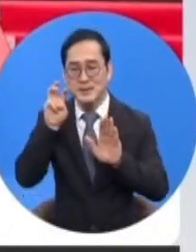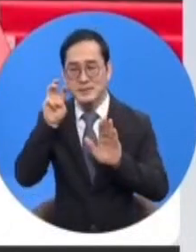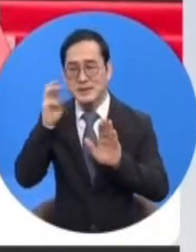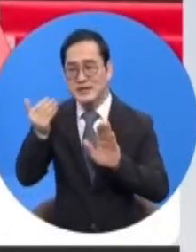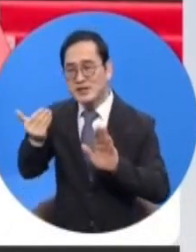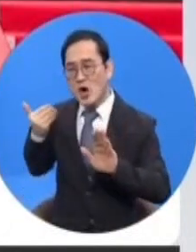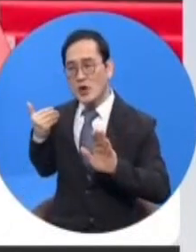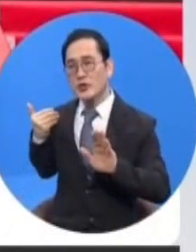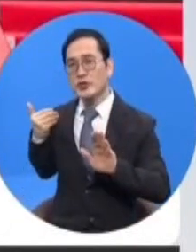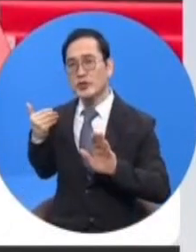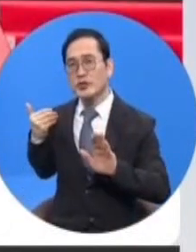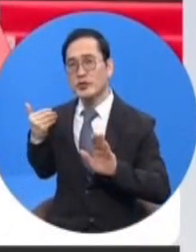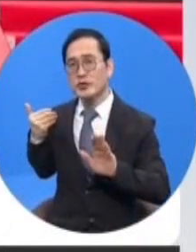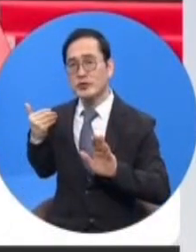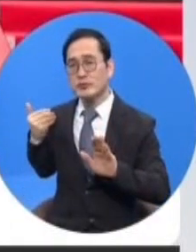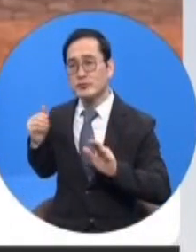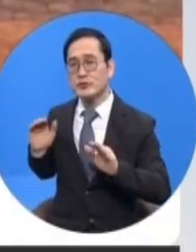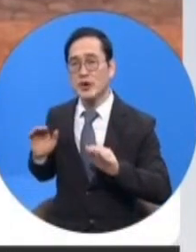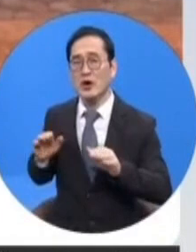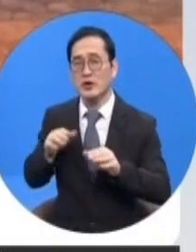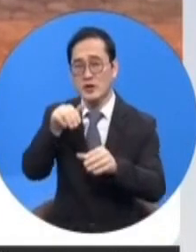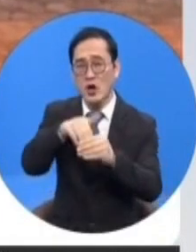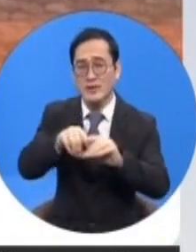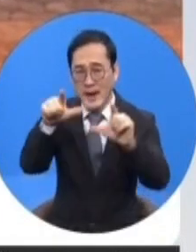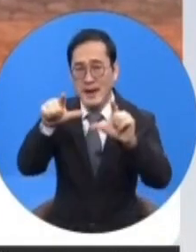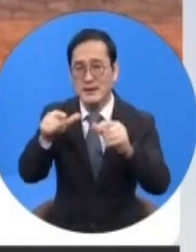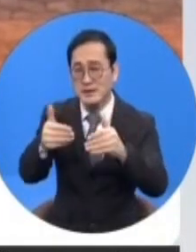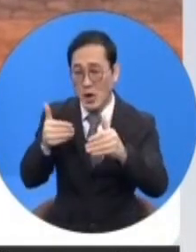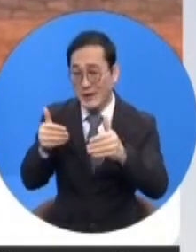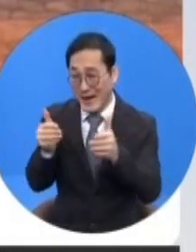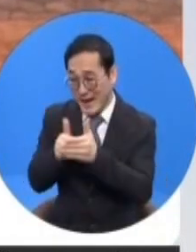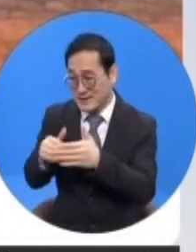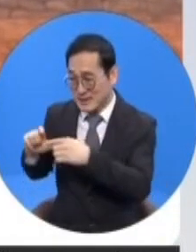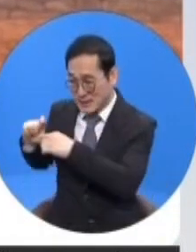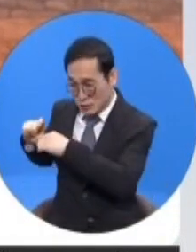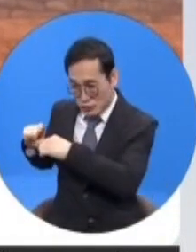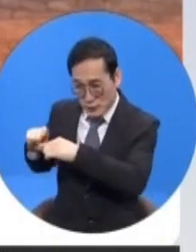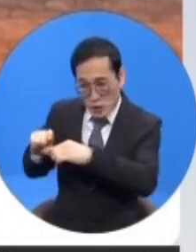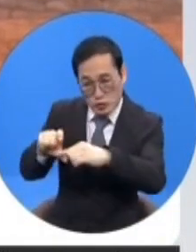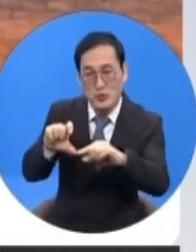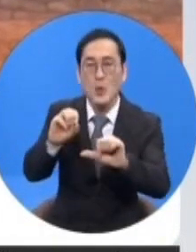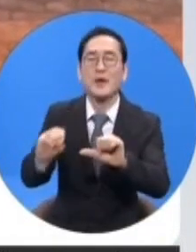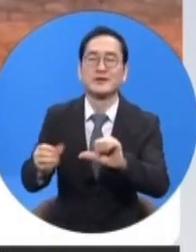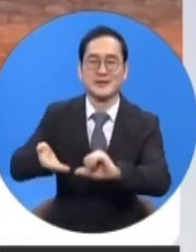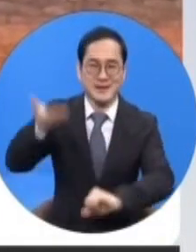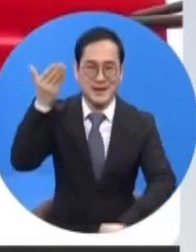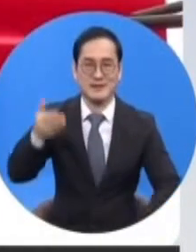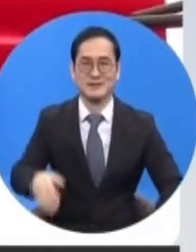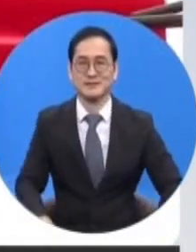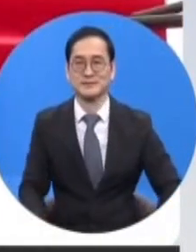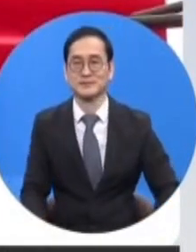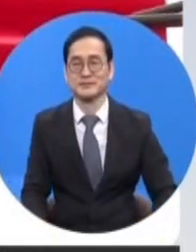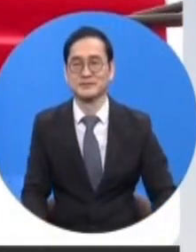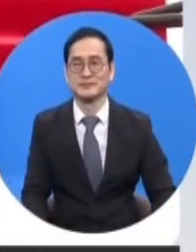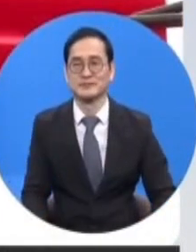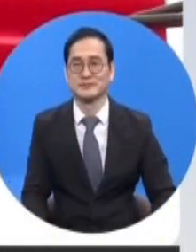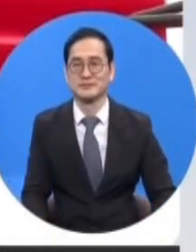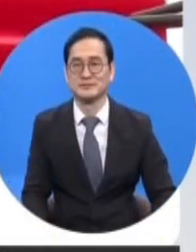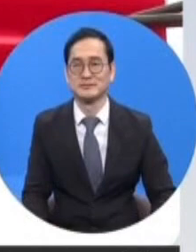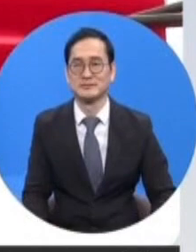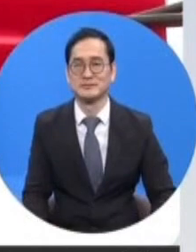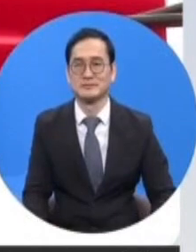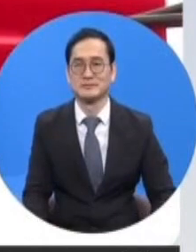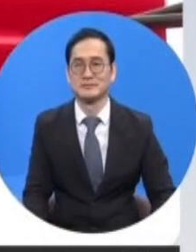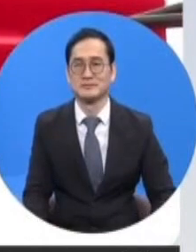직전일까지 평균 지지율이 5% 이상이어야 합니다. 그렇지만 여론조사가 여러 차례 이루어지고 있는데 일부 여론조사에서는